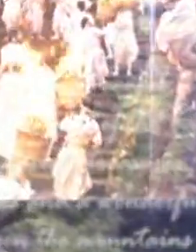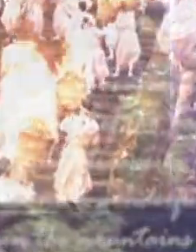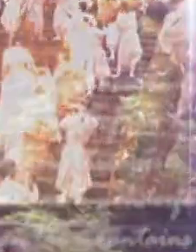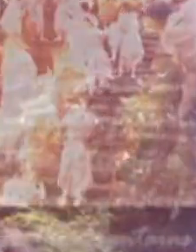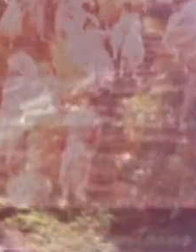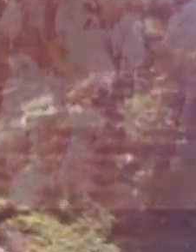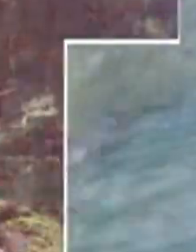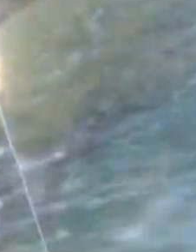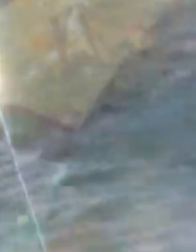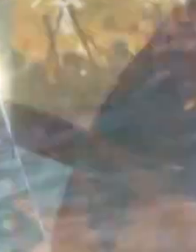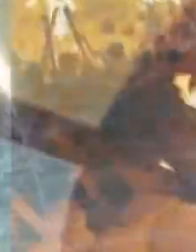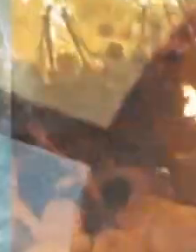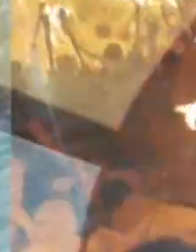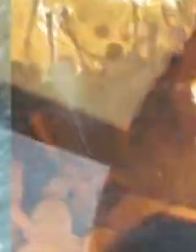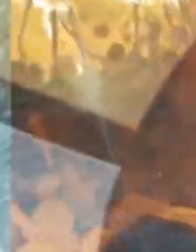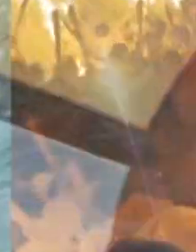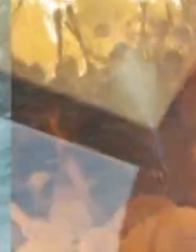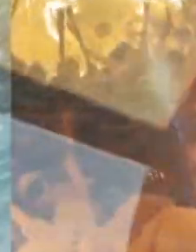wh